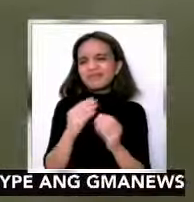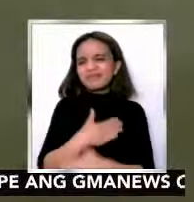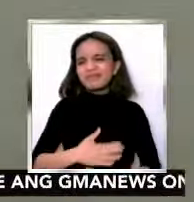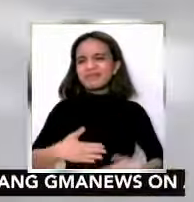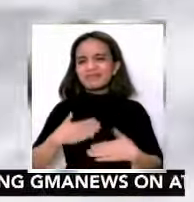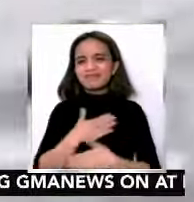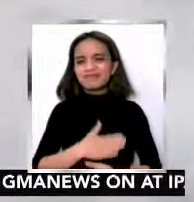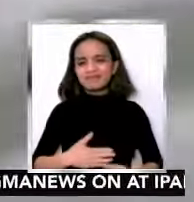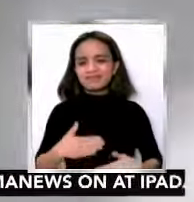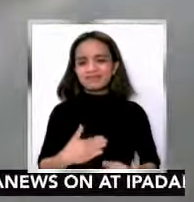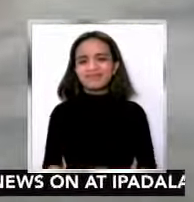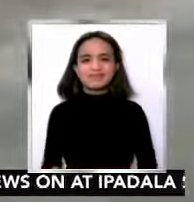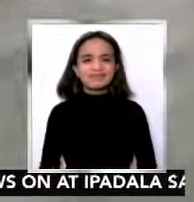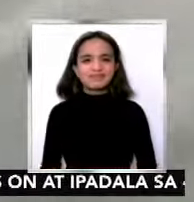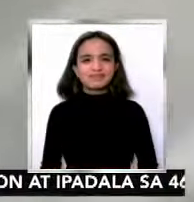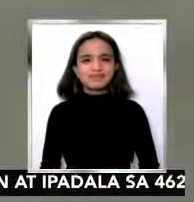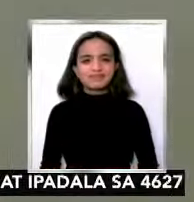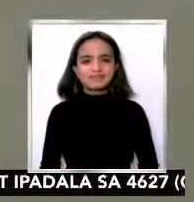us.